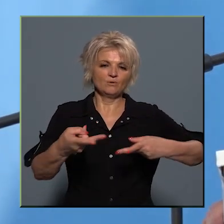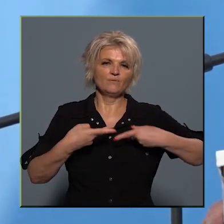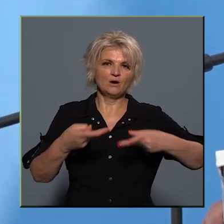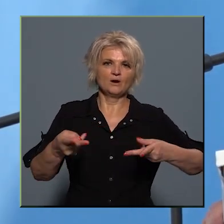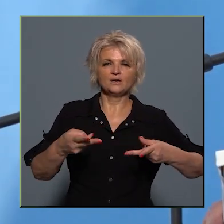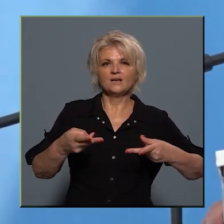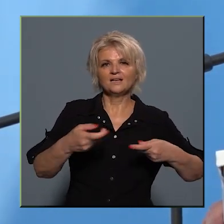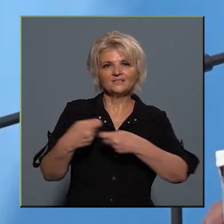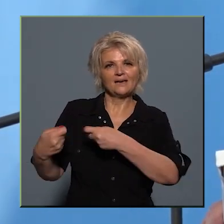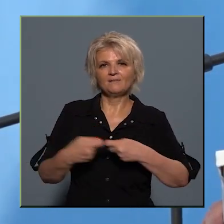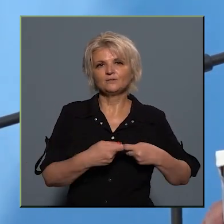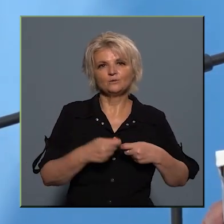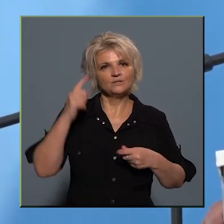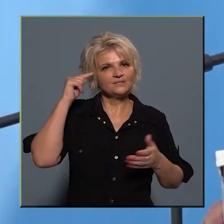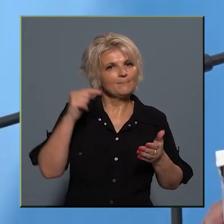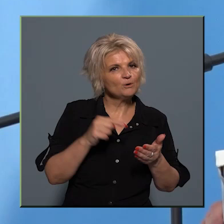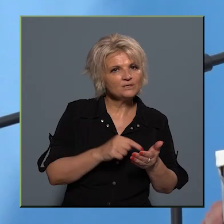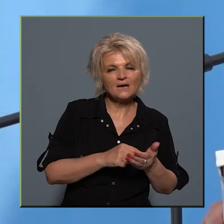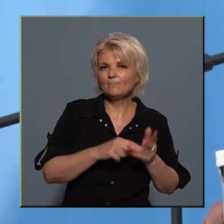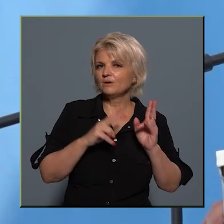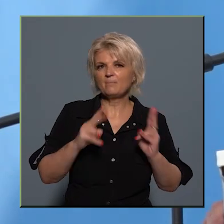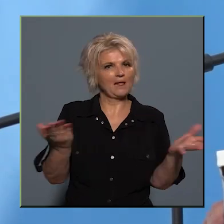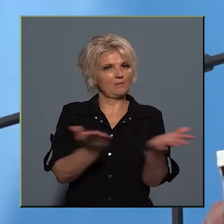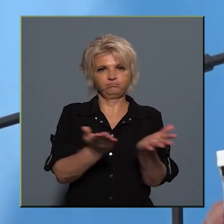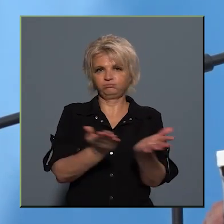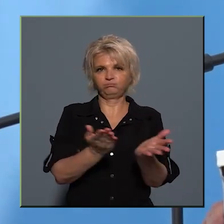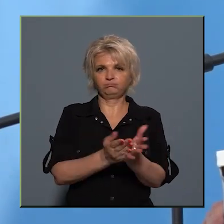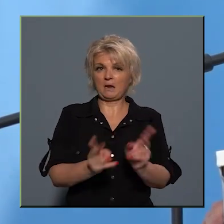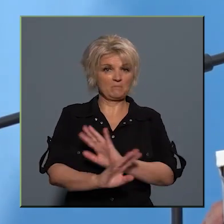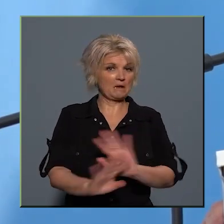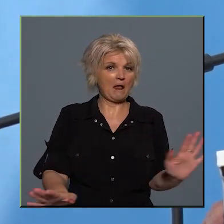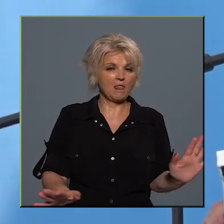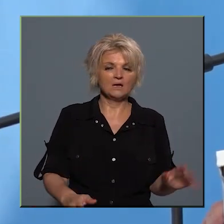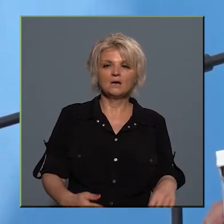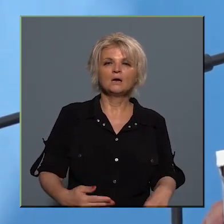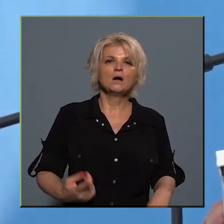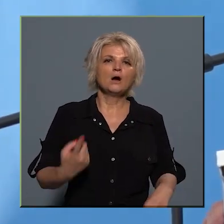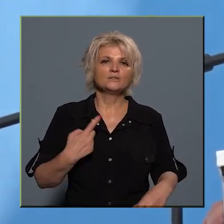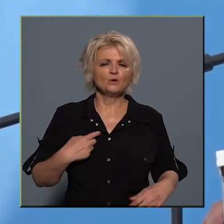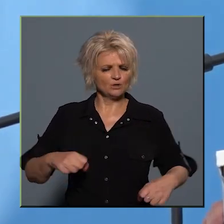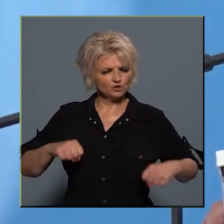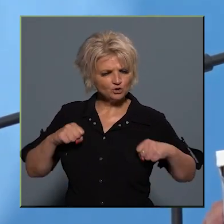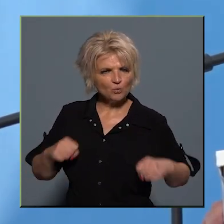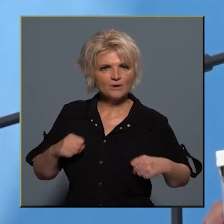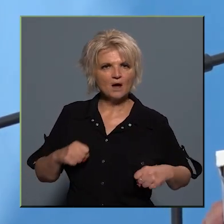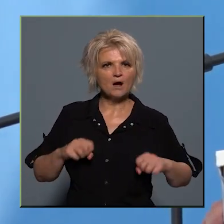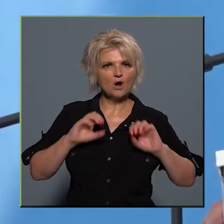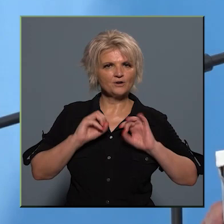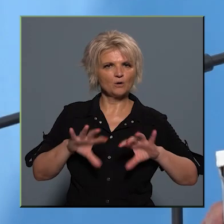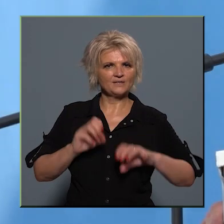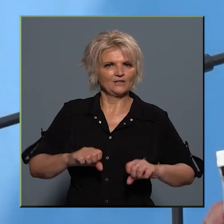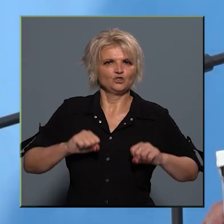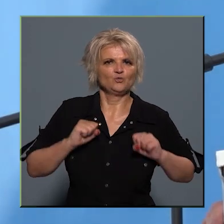fuvartervező szempontjából semmilyen kompromisszumot nem igényel, hisz ugye az önsúlya, a raksúlya, a teljesítménye,